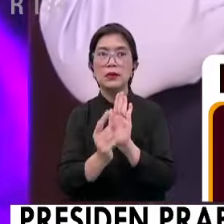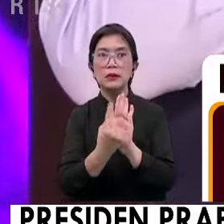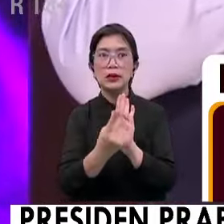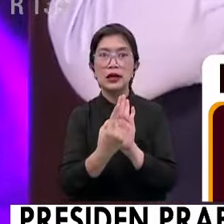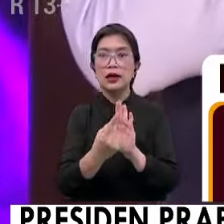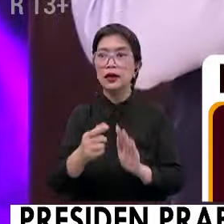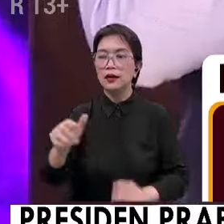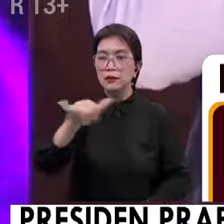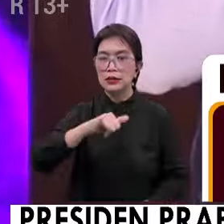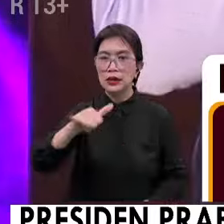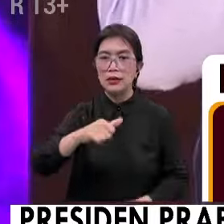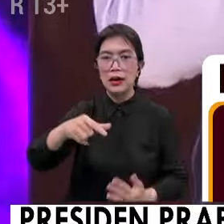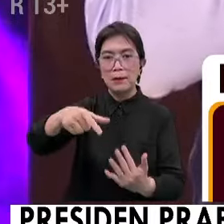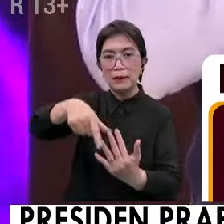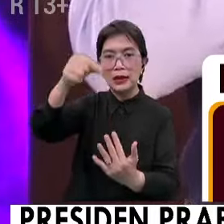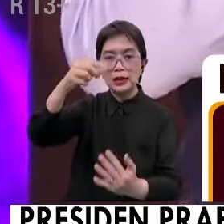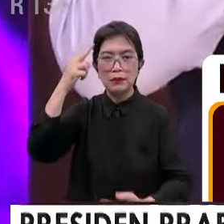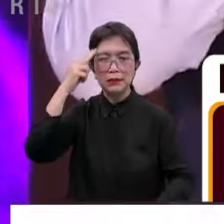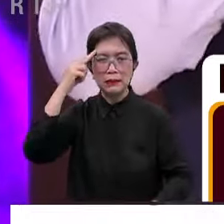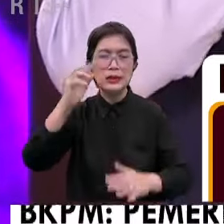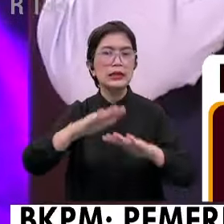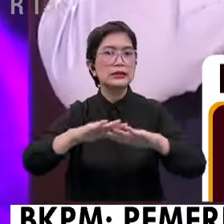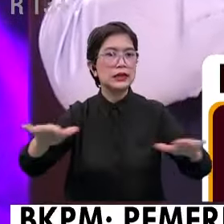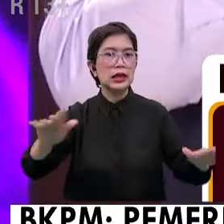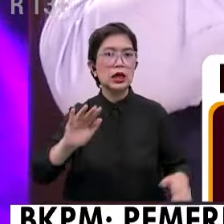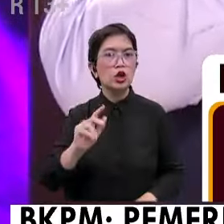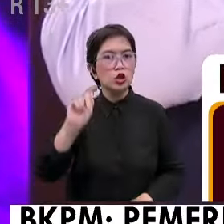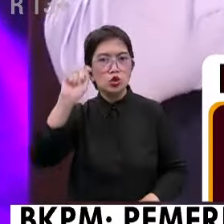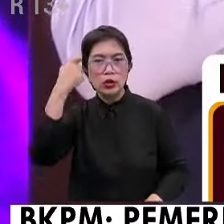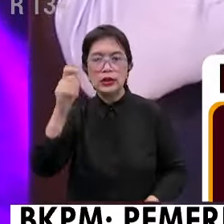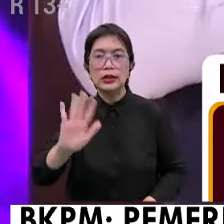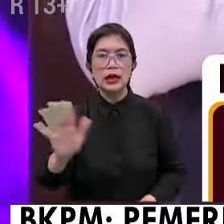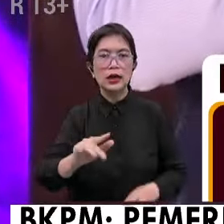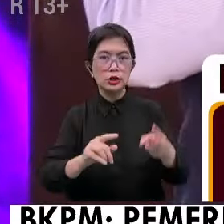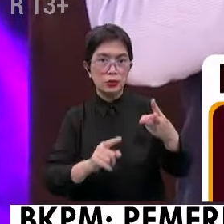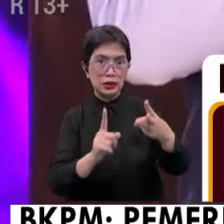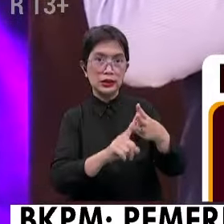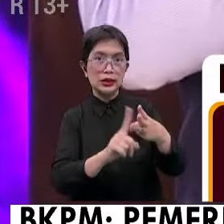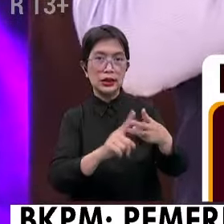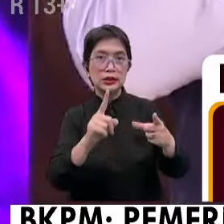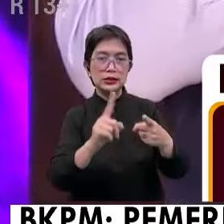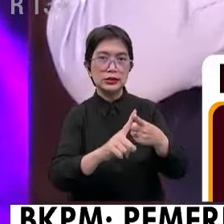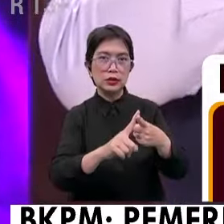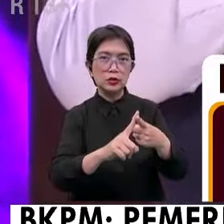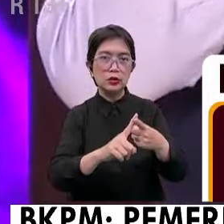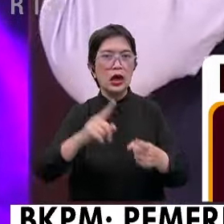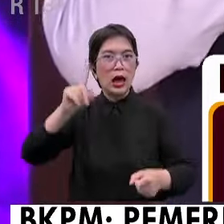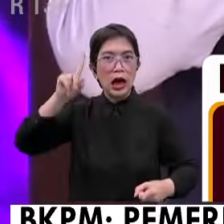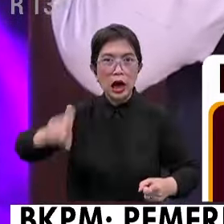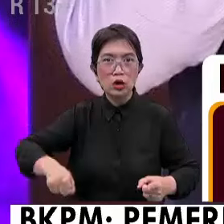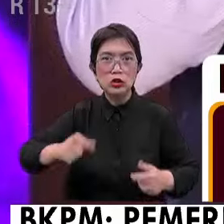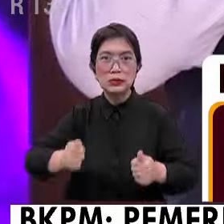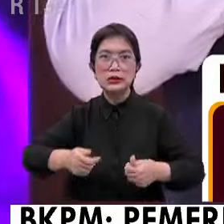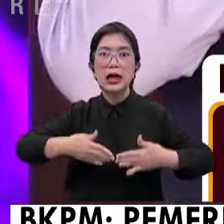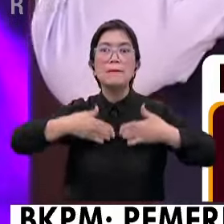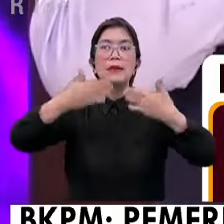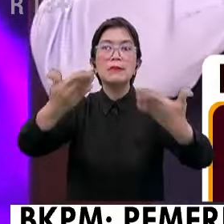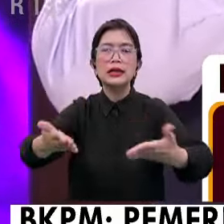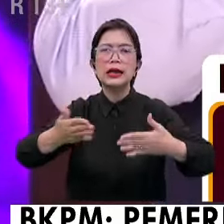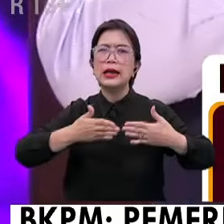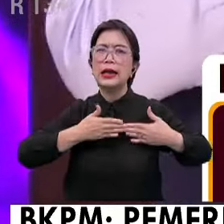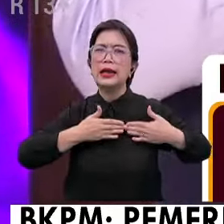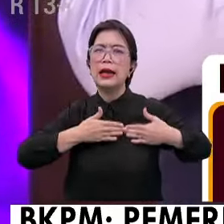Memilih pemimpin itu sederhana, tidak sulit, cukup 3 poin saja. Pertama, harus mampu memberikan rasa aman bagi